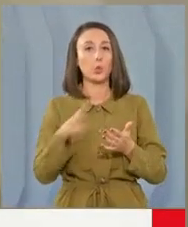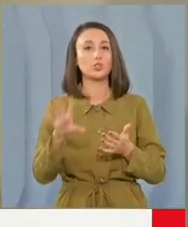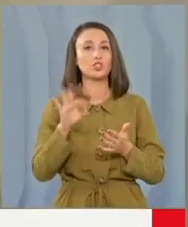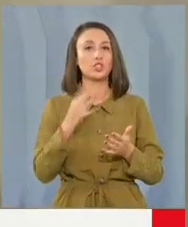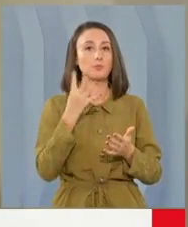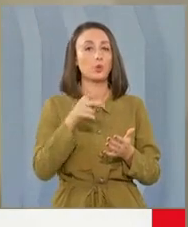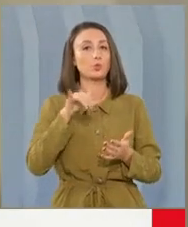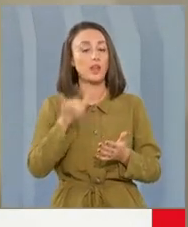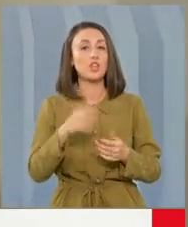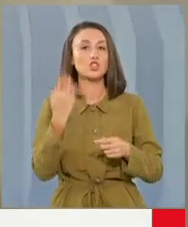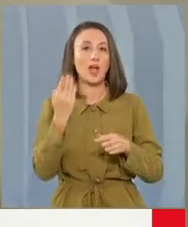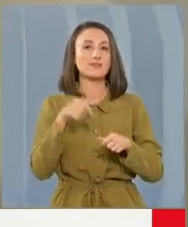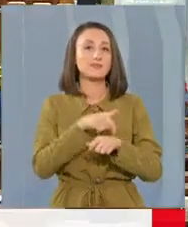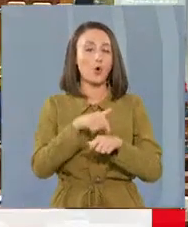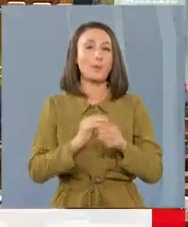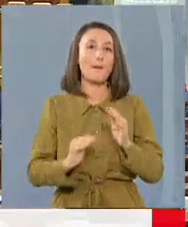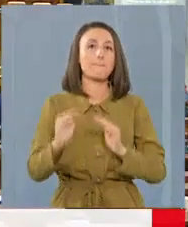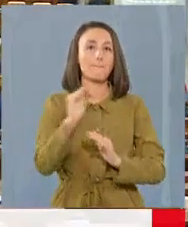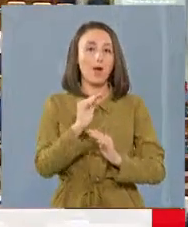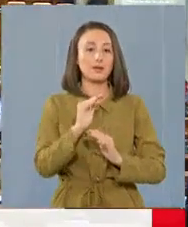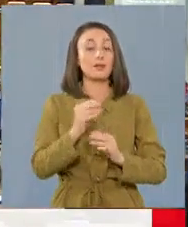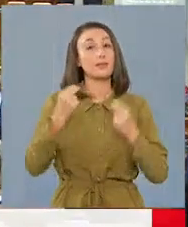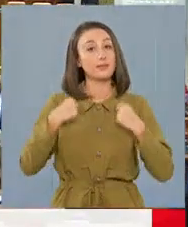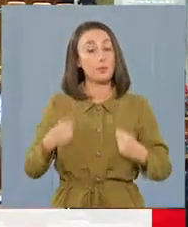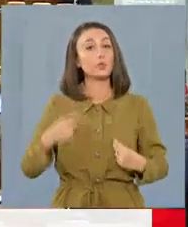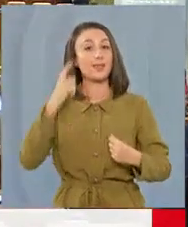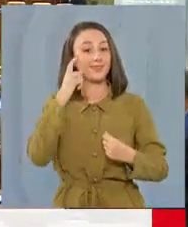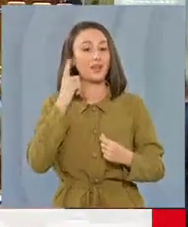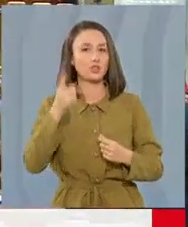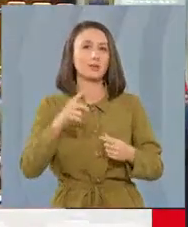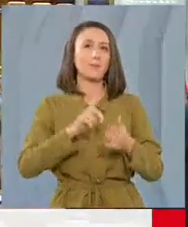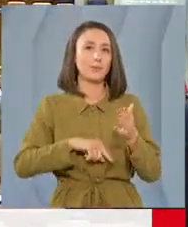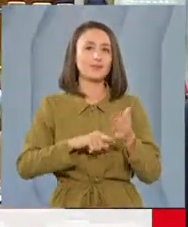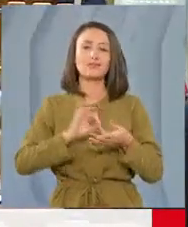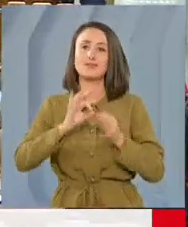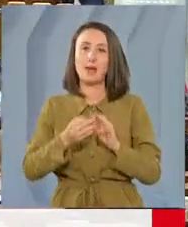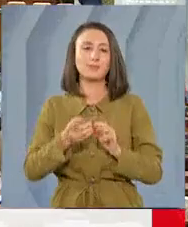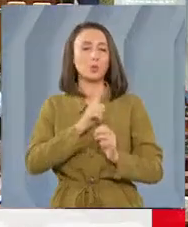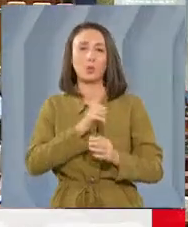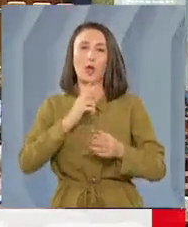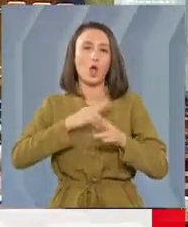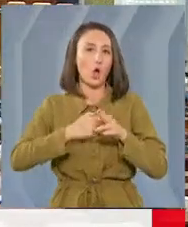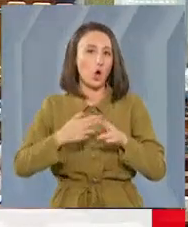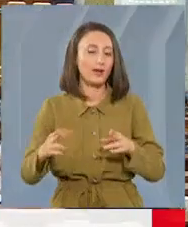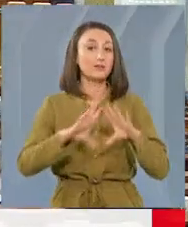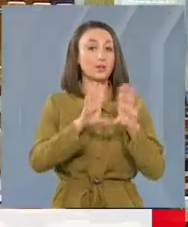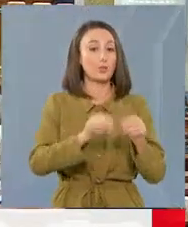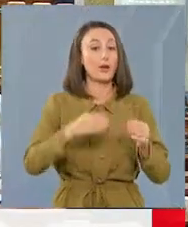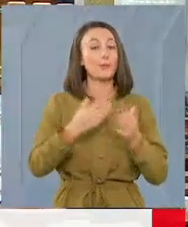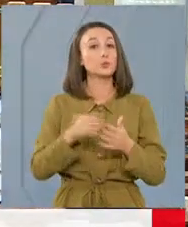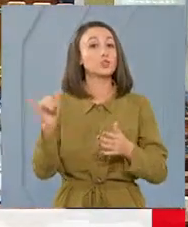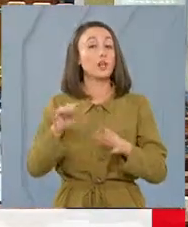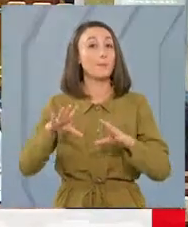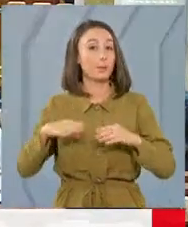de lei, cum spuneam, de 6 ori mai mare. Deputatul mai consideră că aceste pensii reprezintă o mare nedreptate în România, deoarece cei care